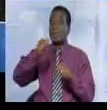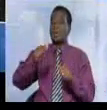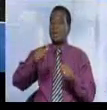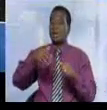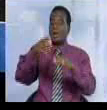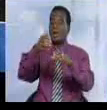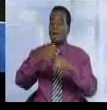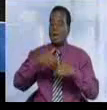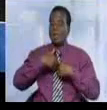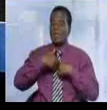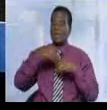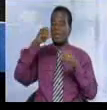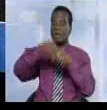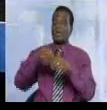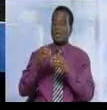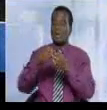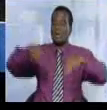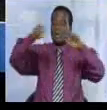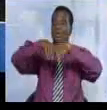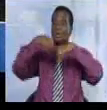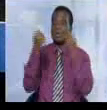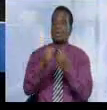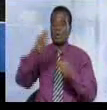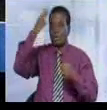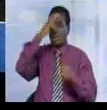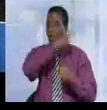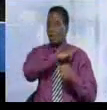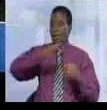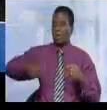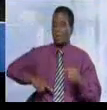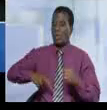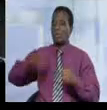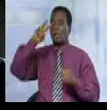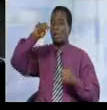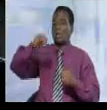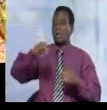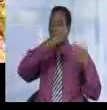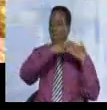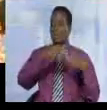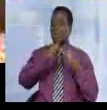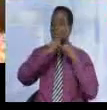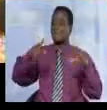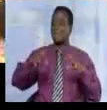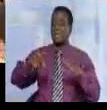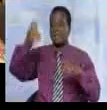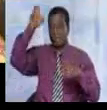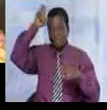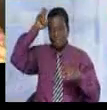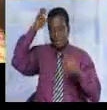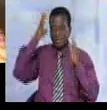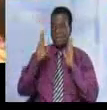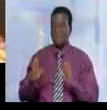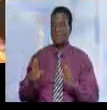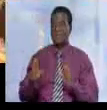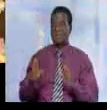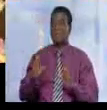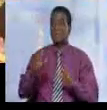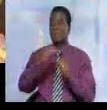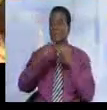dans l'organisation sociale un roi, un chef, sans les Komiens, sans ces garantes